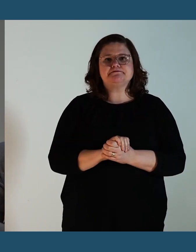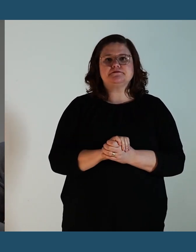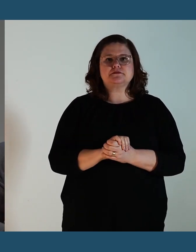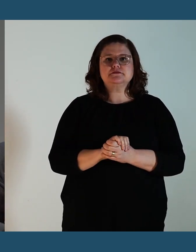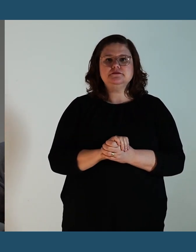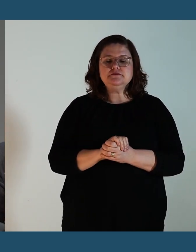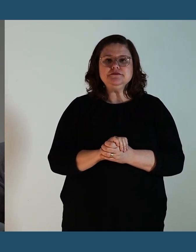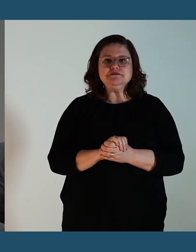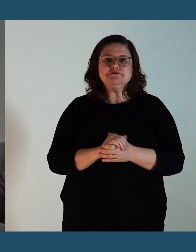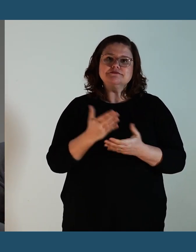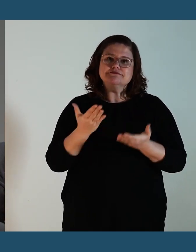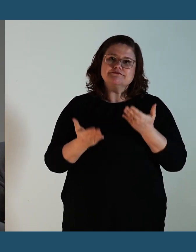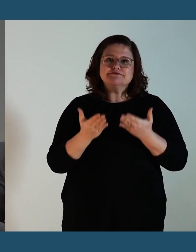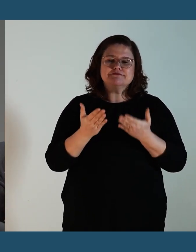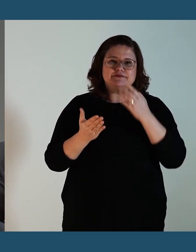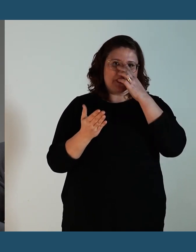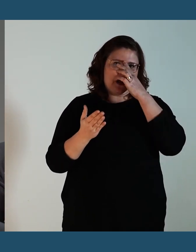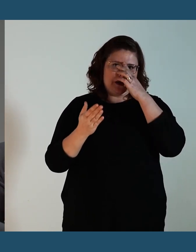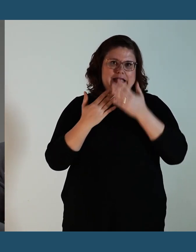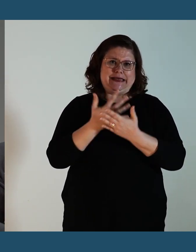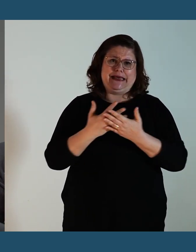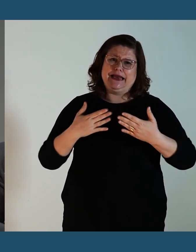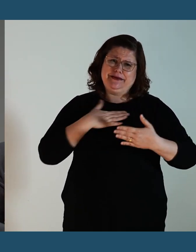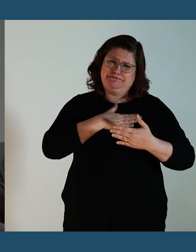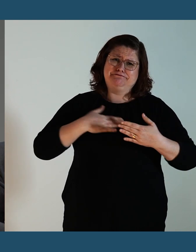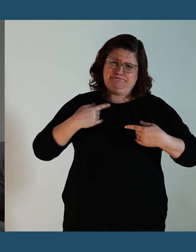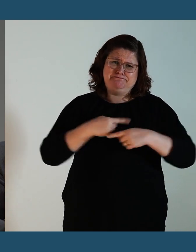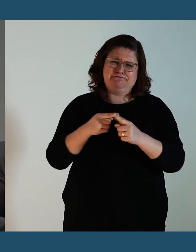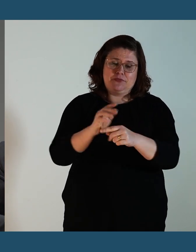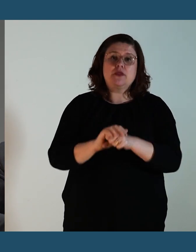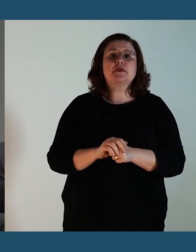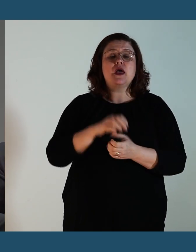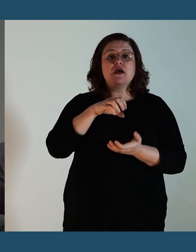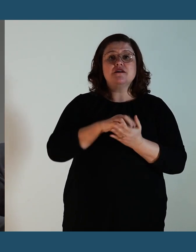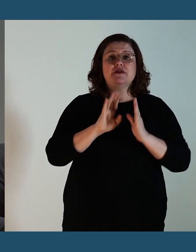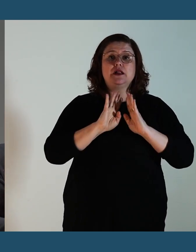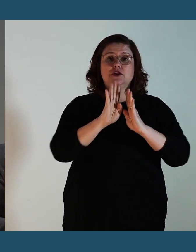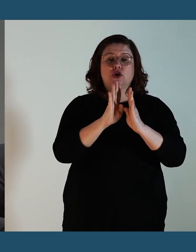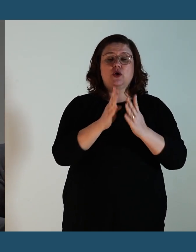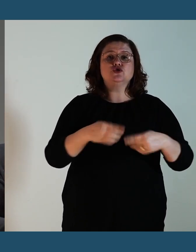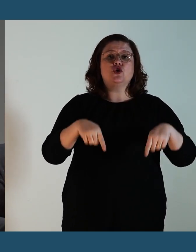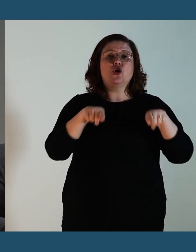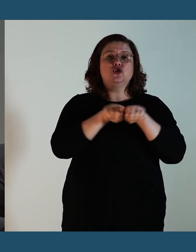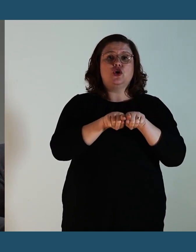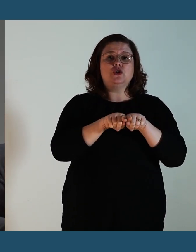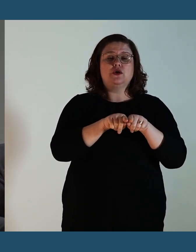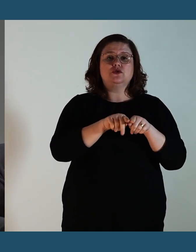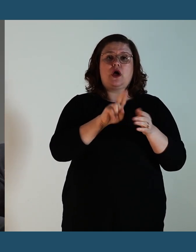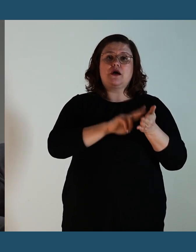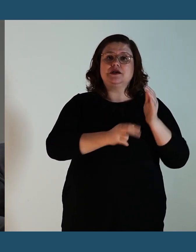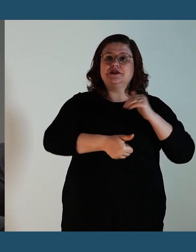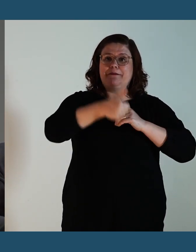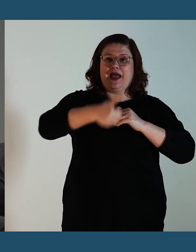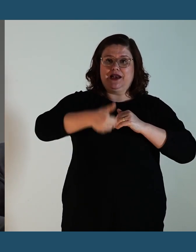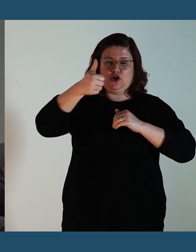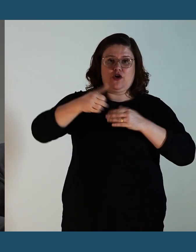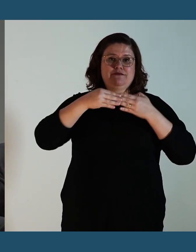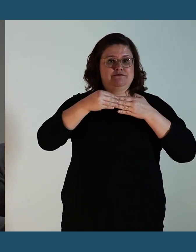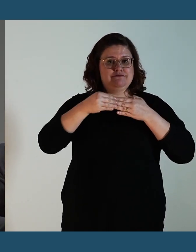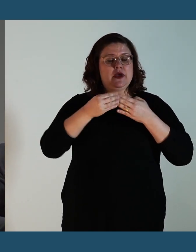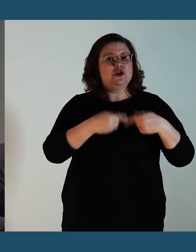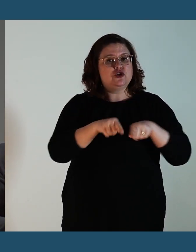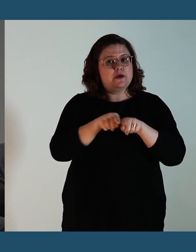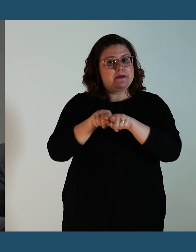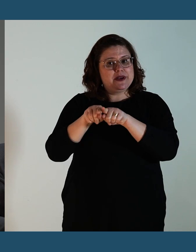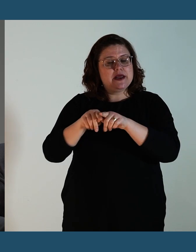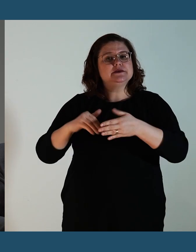tyypillistä tällaista kommervenkikieltä. Valtioneuvosto toteuttaa kansliapäälliköiden johdolla toimenpiteet, joilla